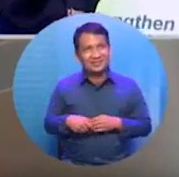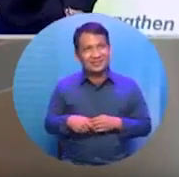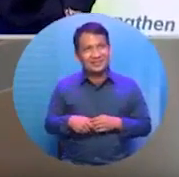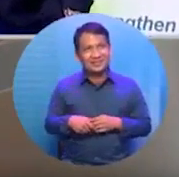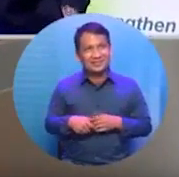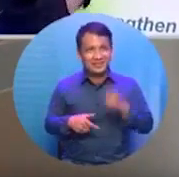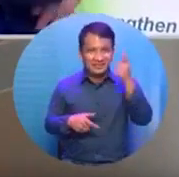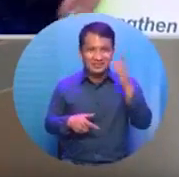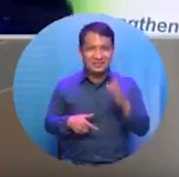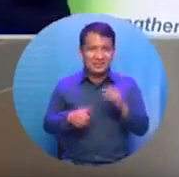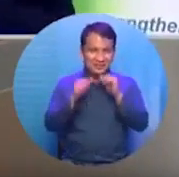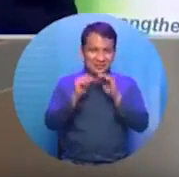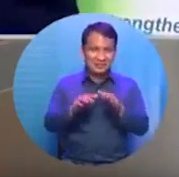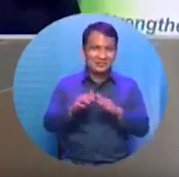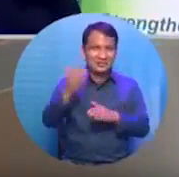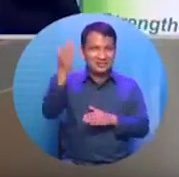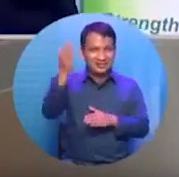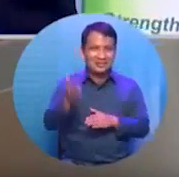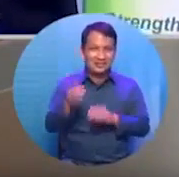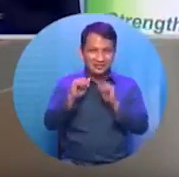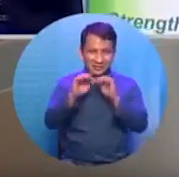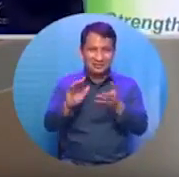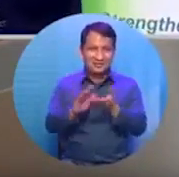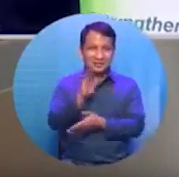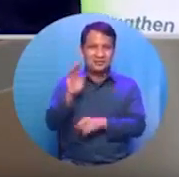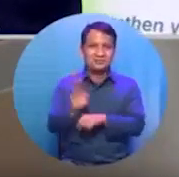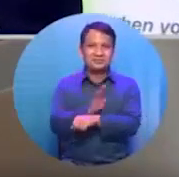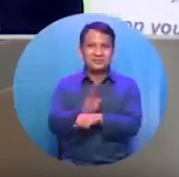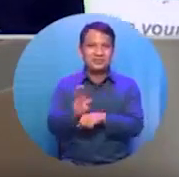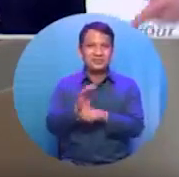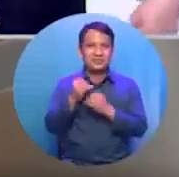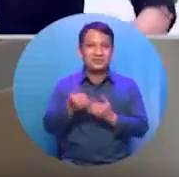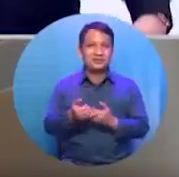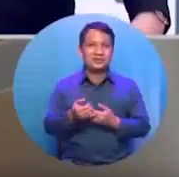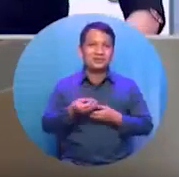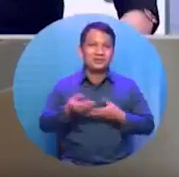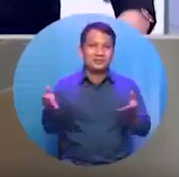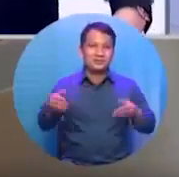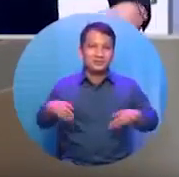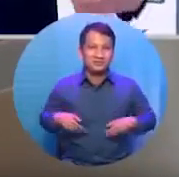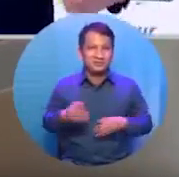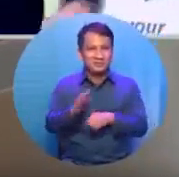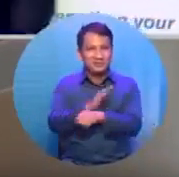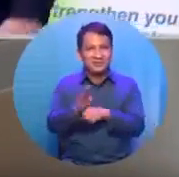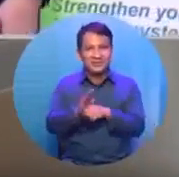it. To God be the glory. Siyempre, pag busy tayo, ibig sabihin, busy yung ating bulsa.